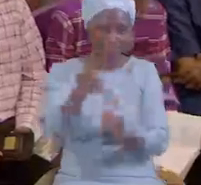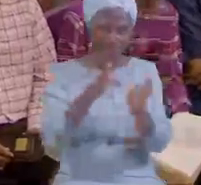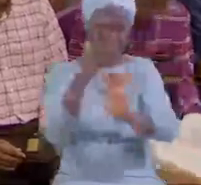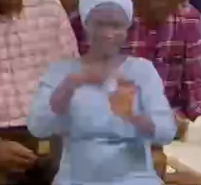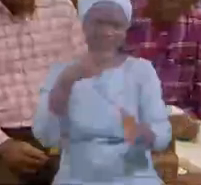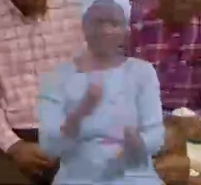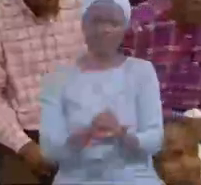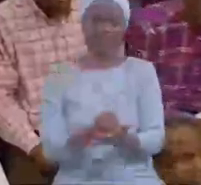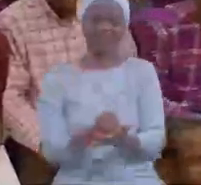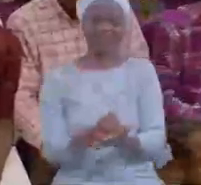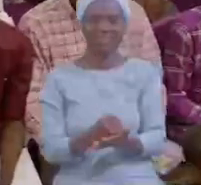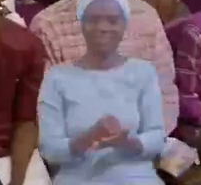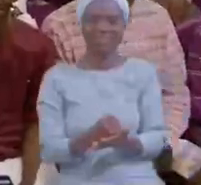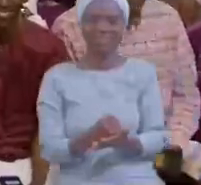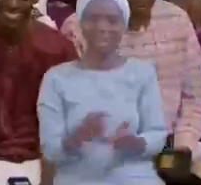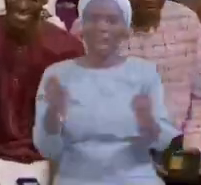Comme vous avez chanté,